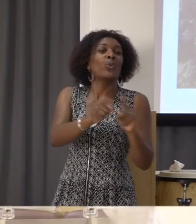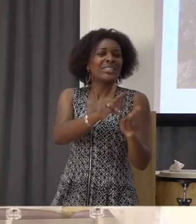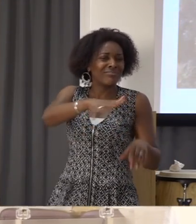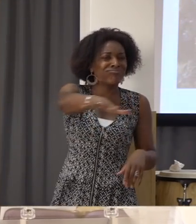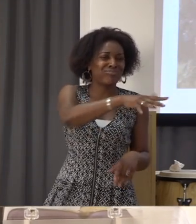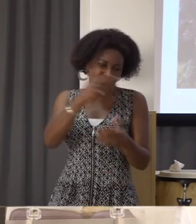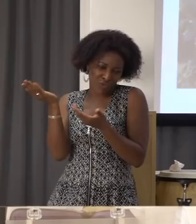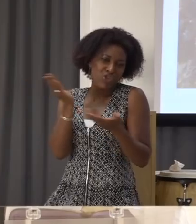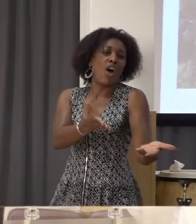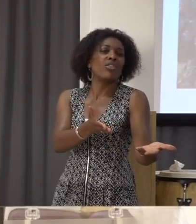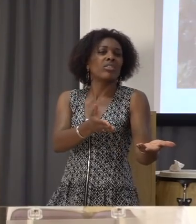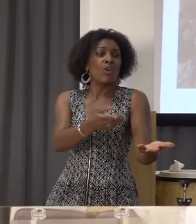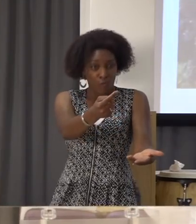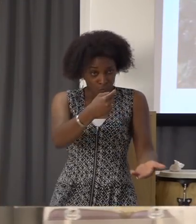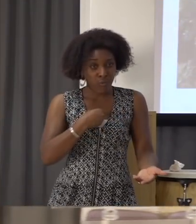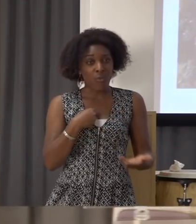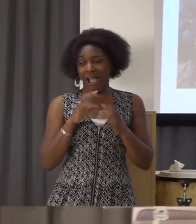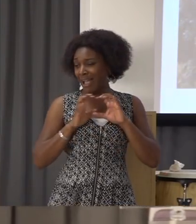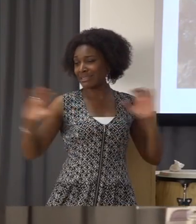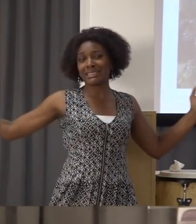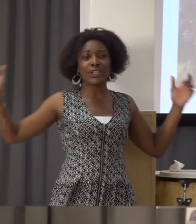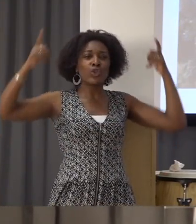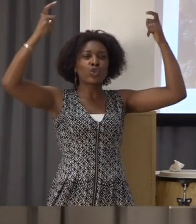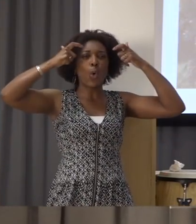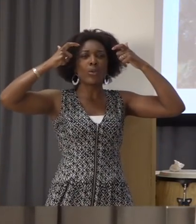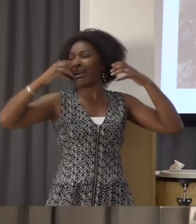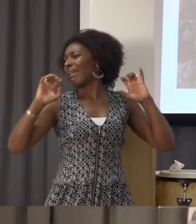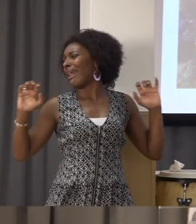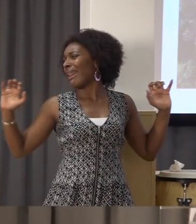Seigneur Jésus. Et vous serez tous assis sur des trônes.